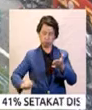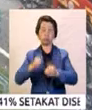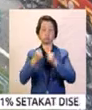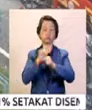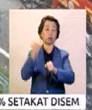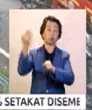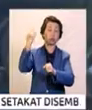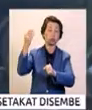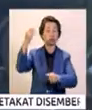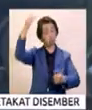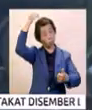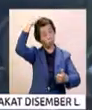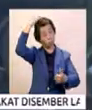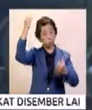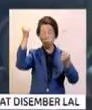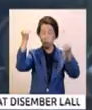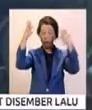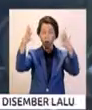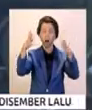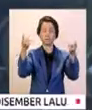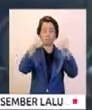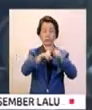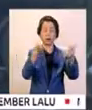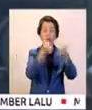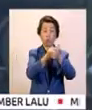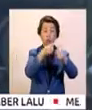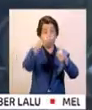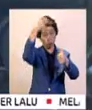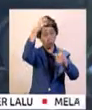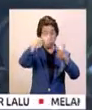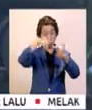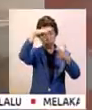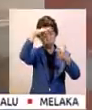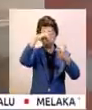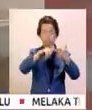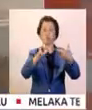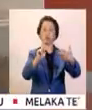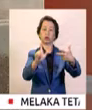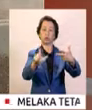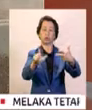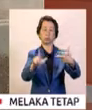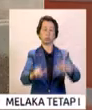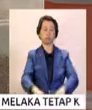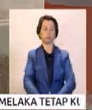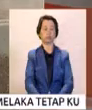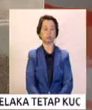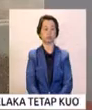Selangor muncul negeri tertinggi berlaku kemalangan diikuti Johor dan Kuala Lumpur.